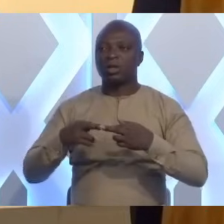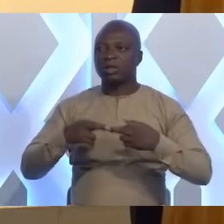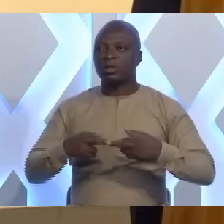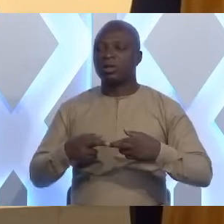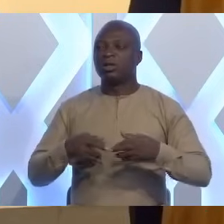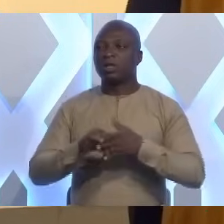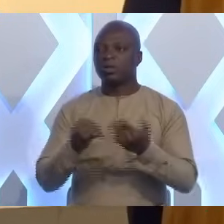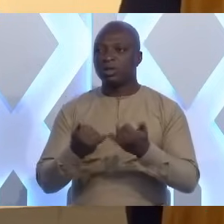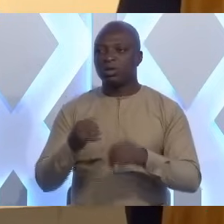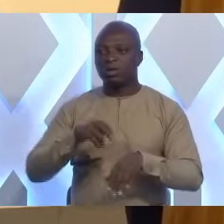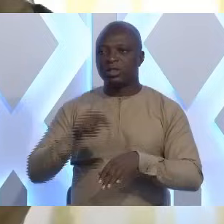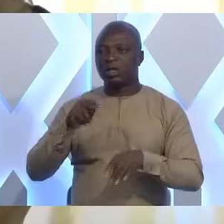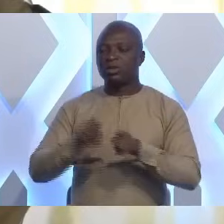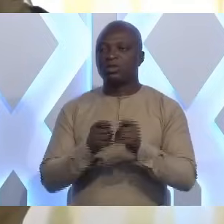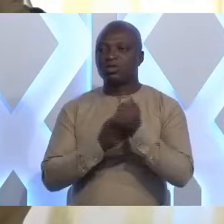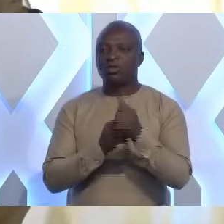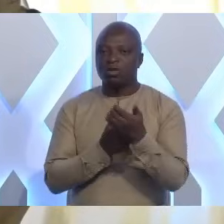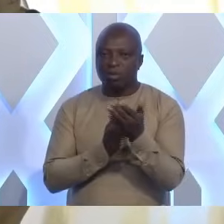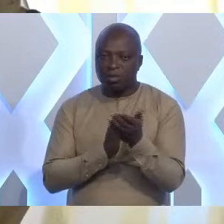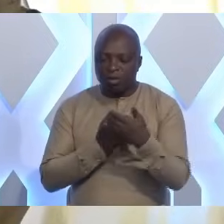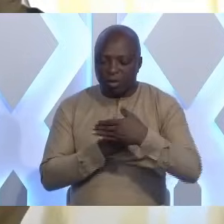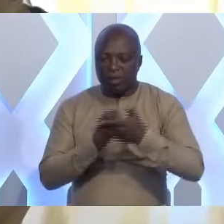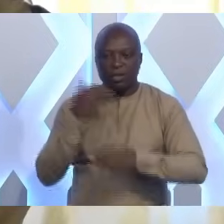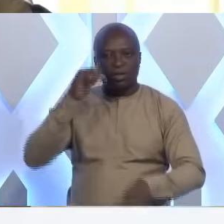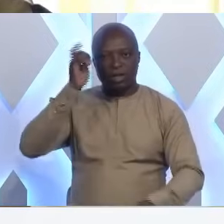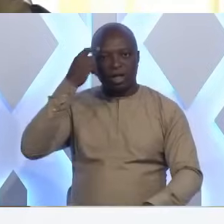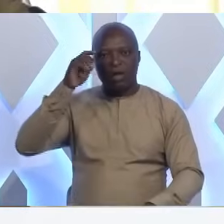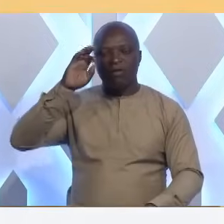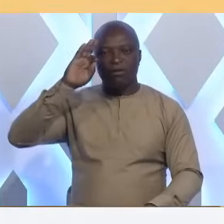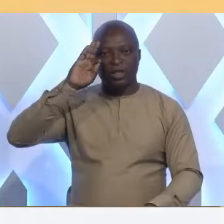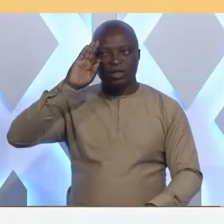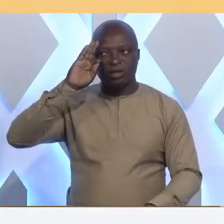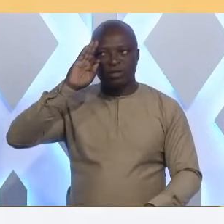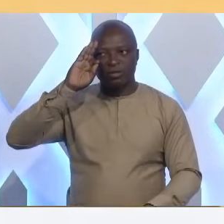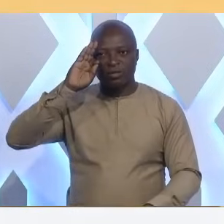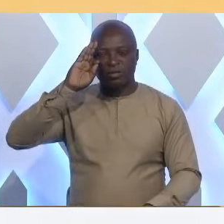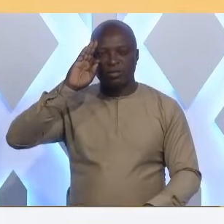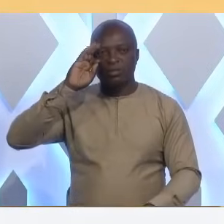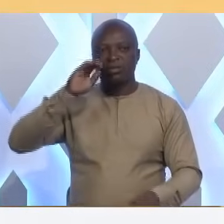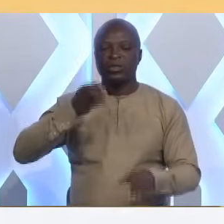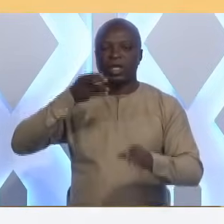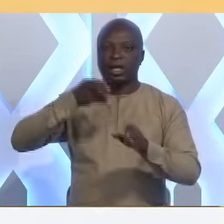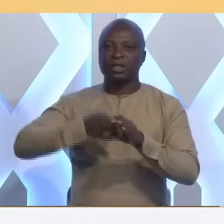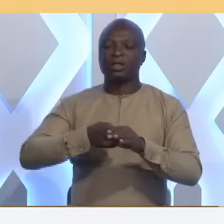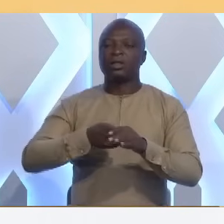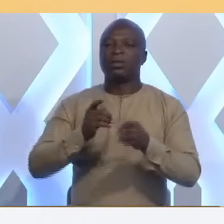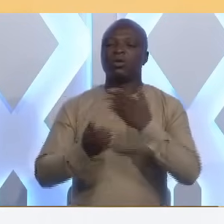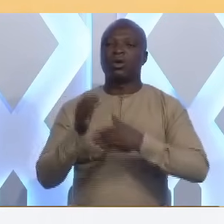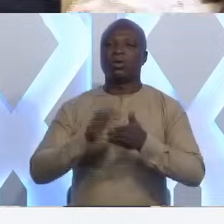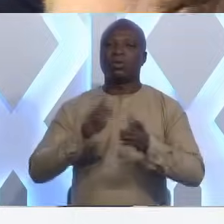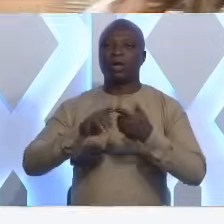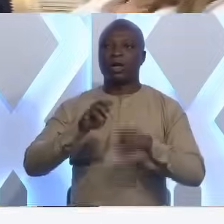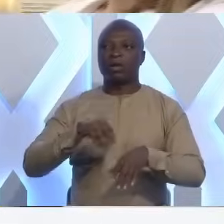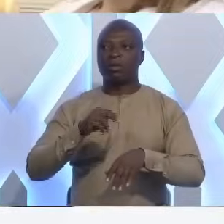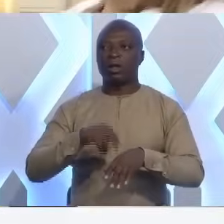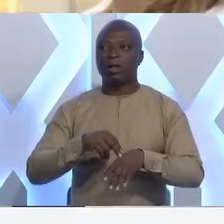l'actualité au Niger est suivie de près par le chef de l'État, Faurisson Zenanya Singbé. engagé pour un retour à la normale